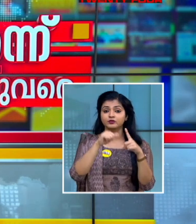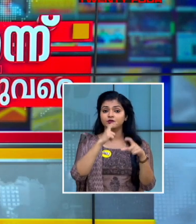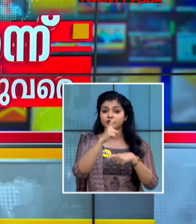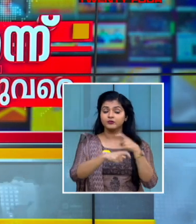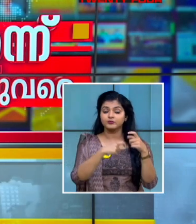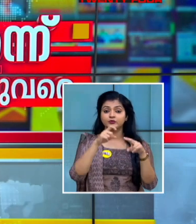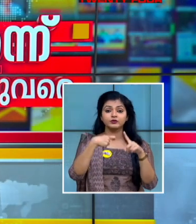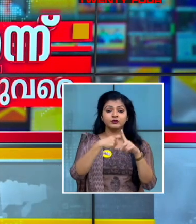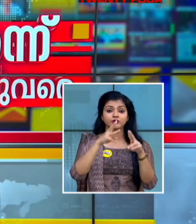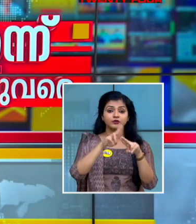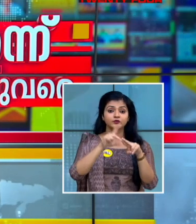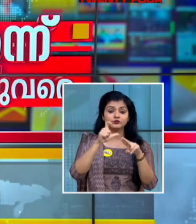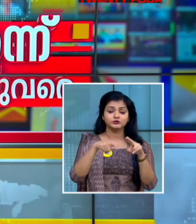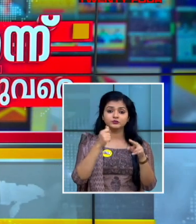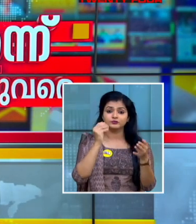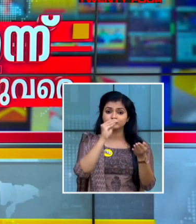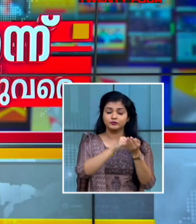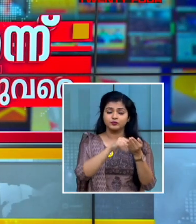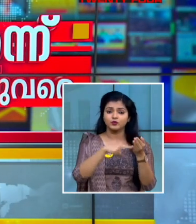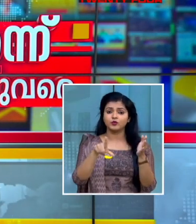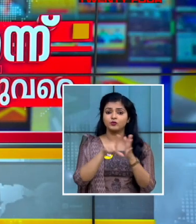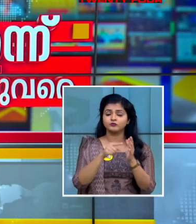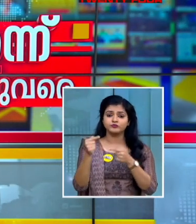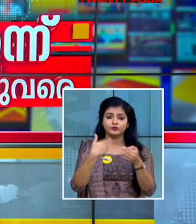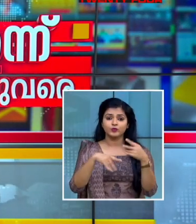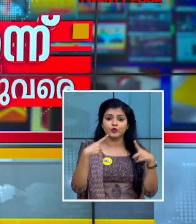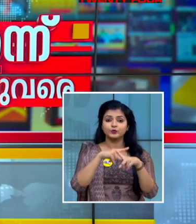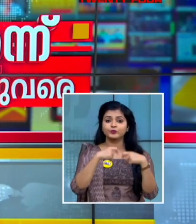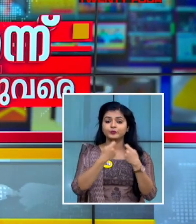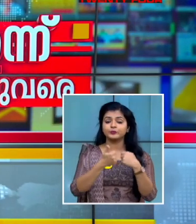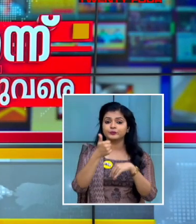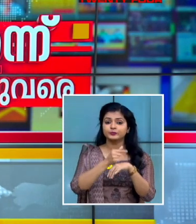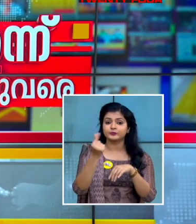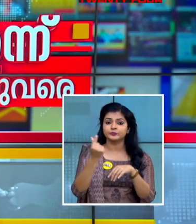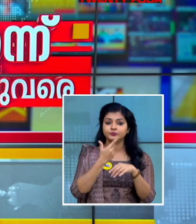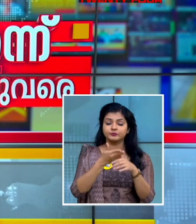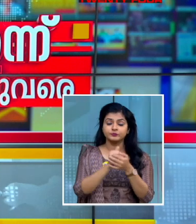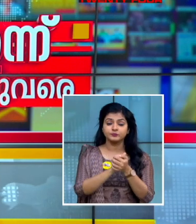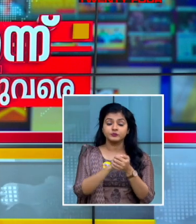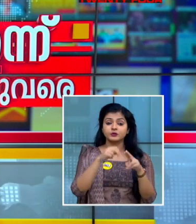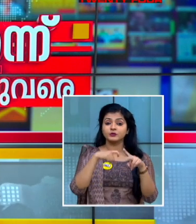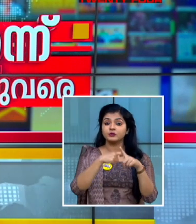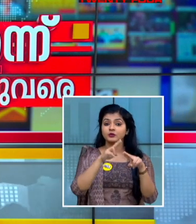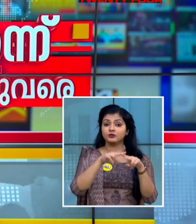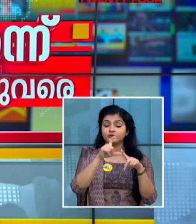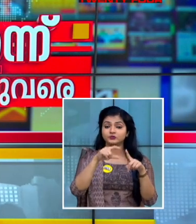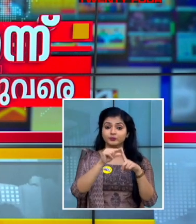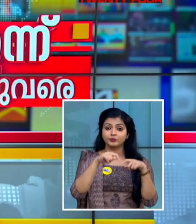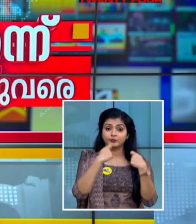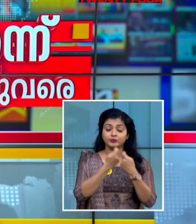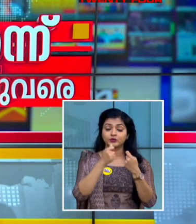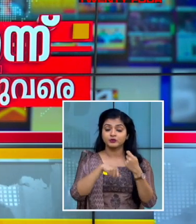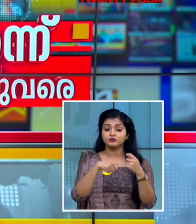KFC നിക്ഷേപം നടത്തിയതിൽ നിയമ പോരാട്ടം നടത്തുമെന്ന് പ്രതിപക്ഷ നേതാവ് VD സതീശൻ. KFCയിലെ പാർട്ടി നേതാക്കളുടെ ബന്ധുക്കൾ വലിയ കമ്മീഷൻ